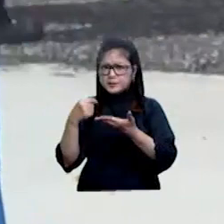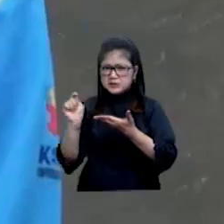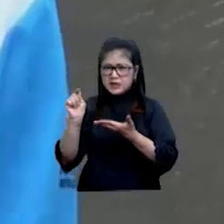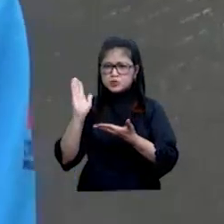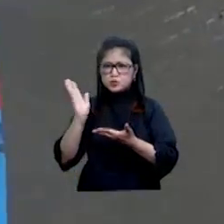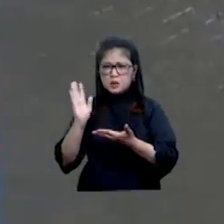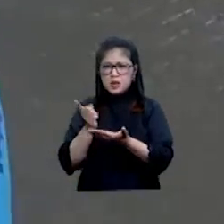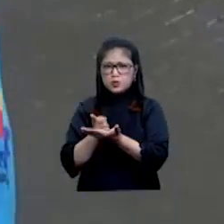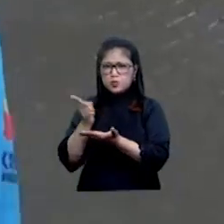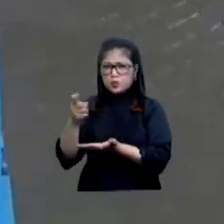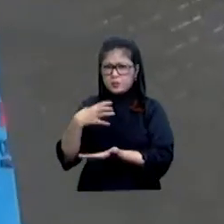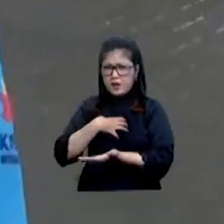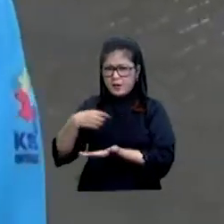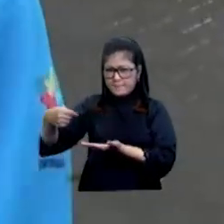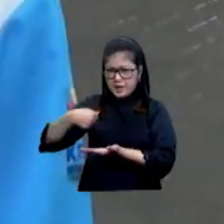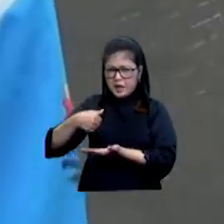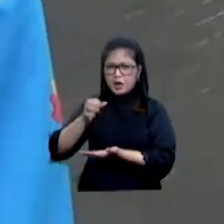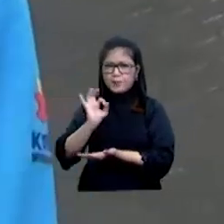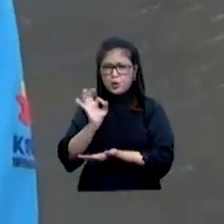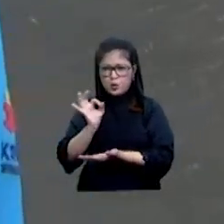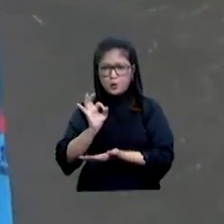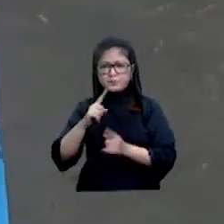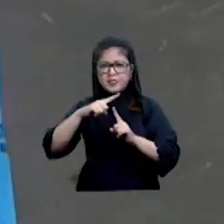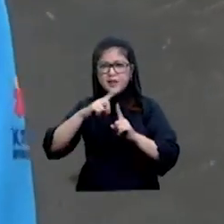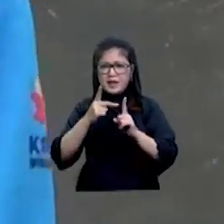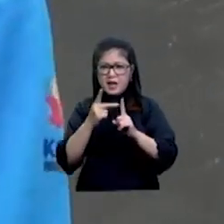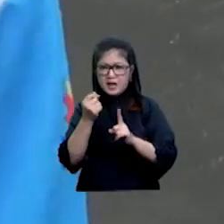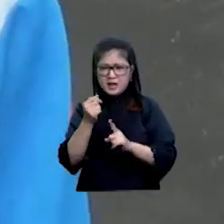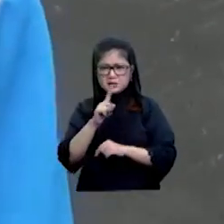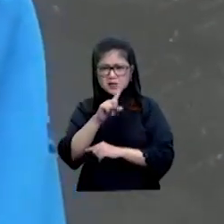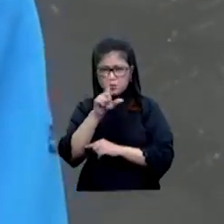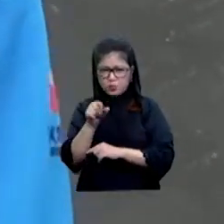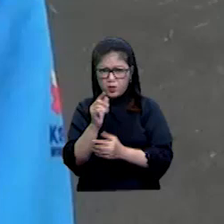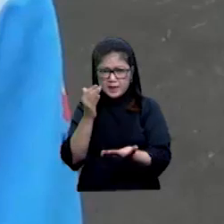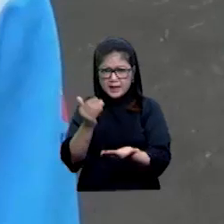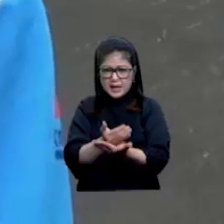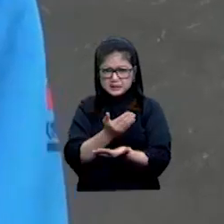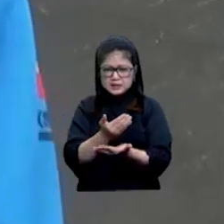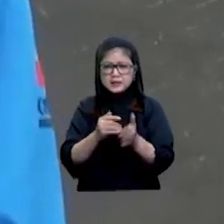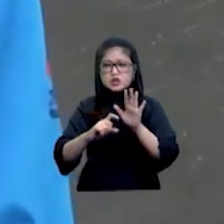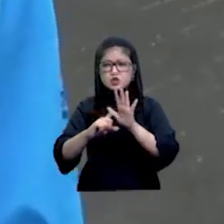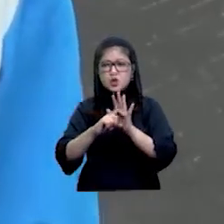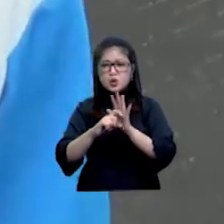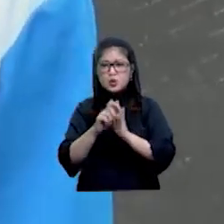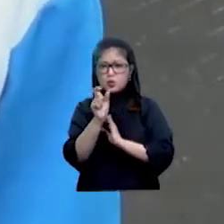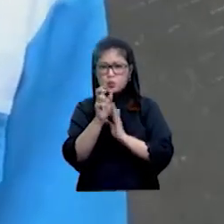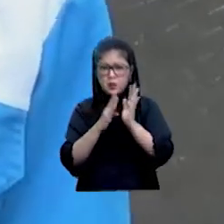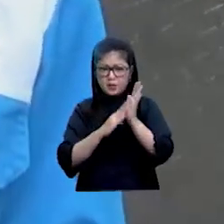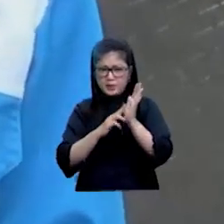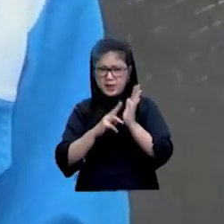dibayarkan. Kalau untuk THR itu seharusnya satu bulan gaji, umpama UMR 3,2, seharusnya segitu. Tapi